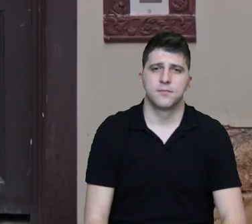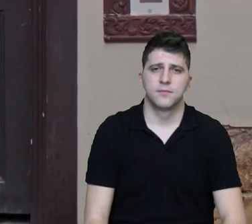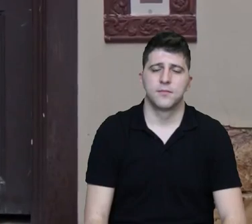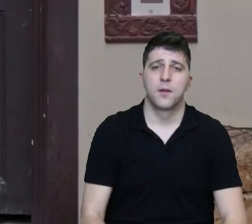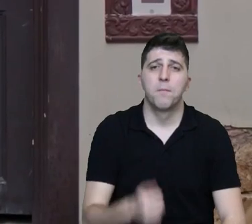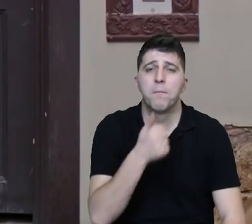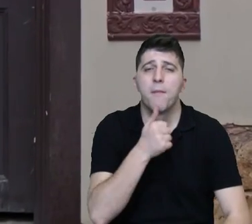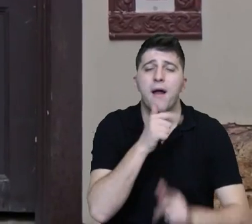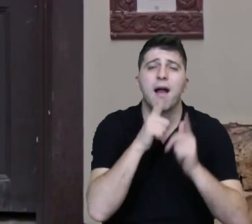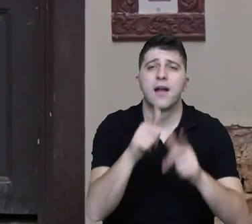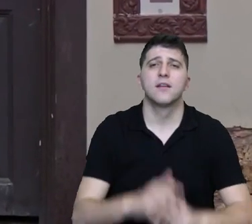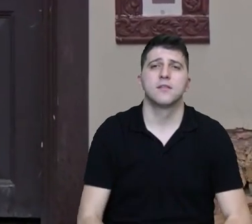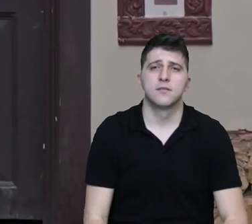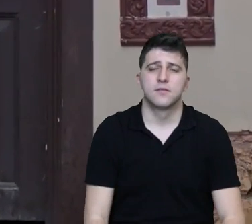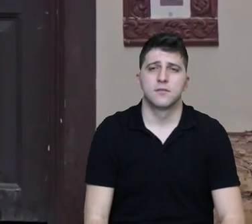Baba!